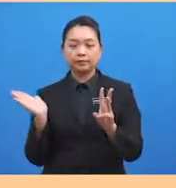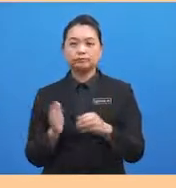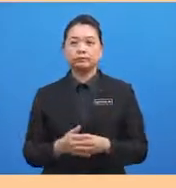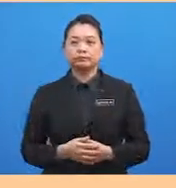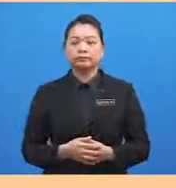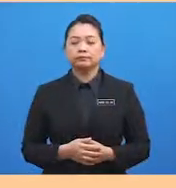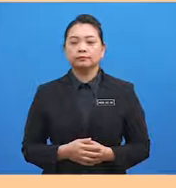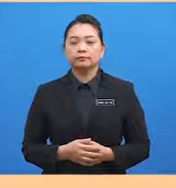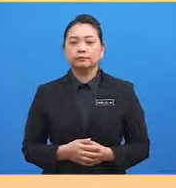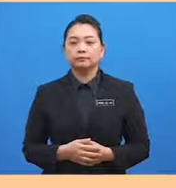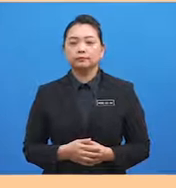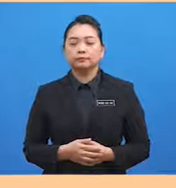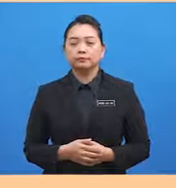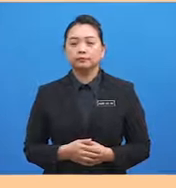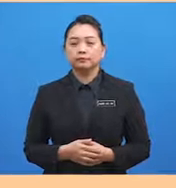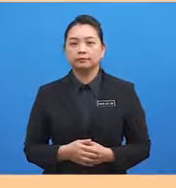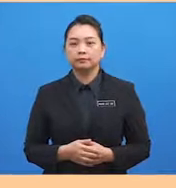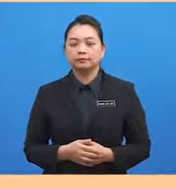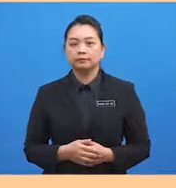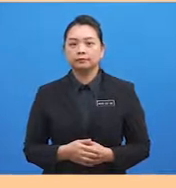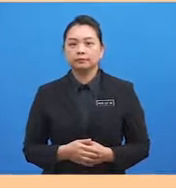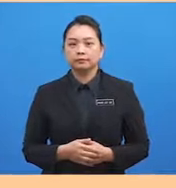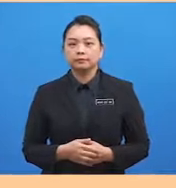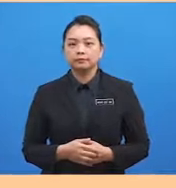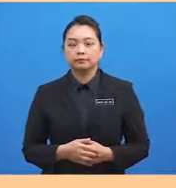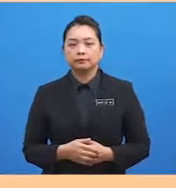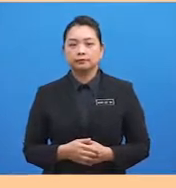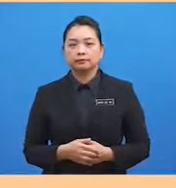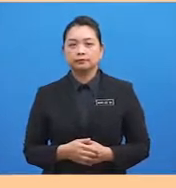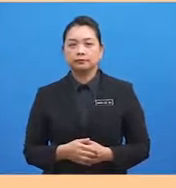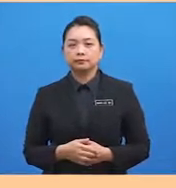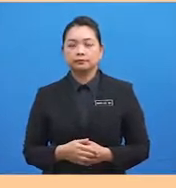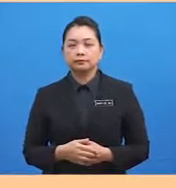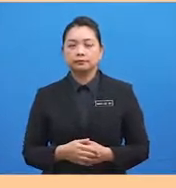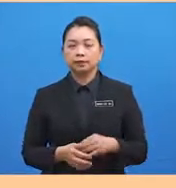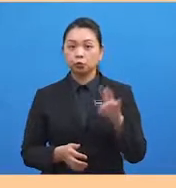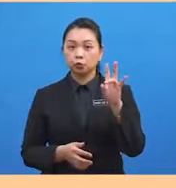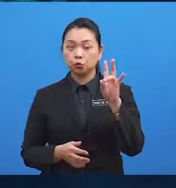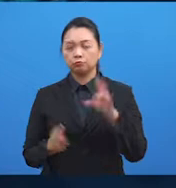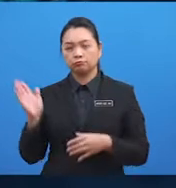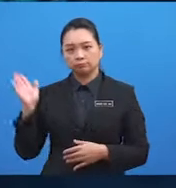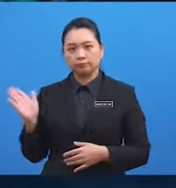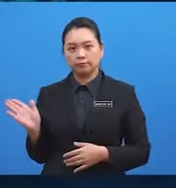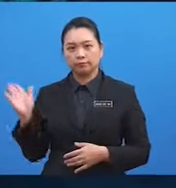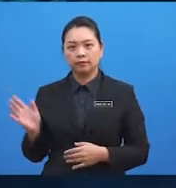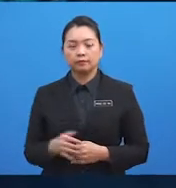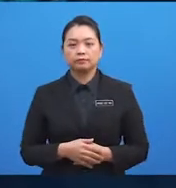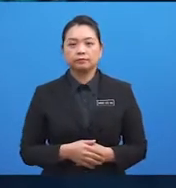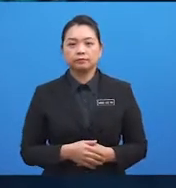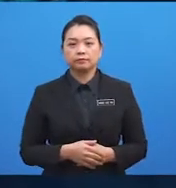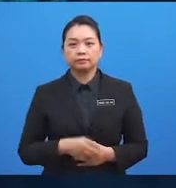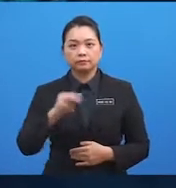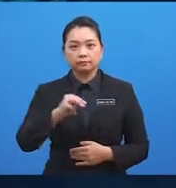perniagaan gadaian atau ahrahnu dan pemfakturan.